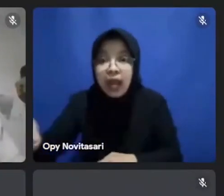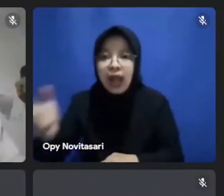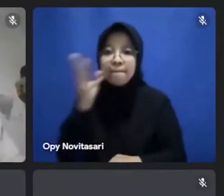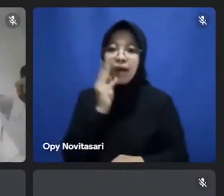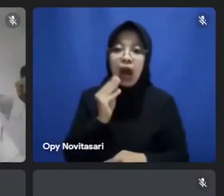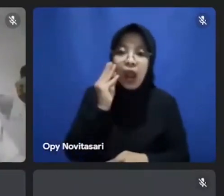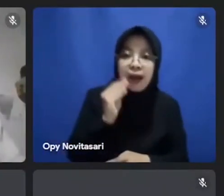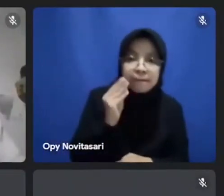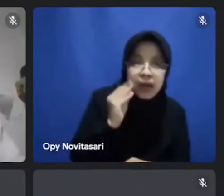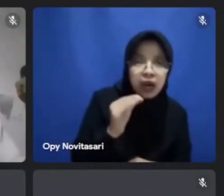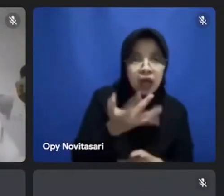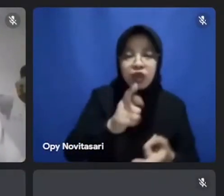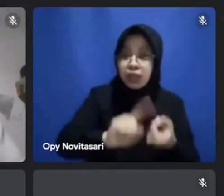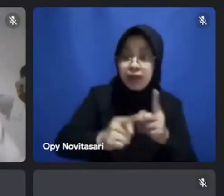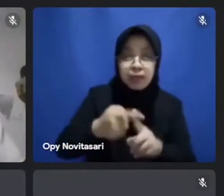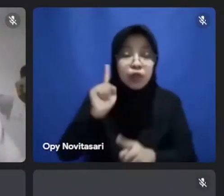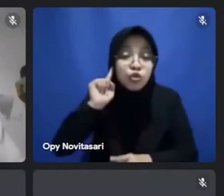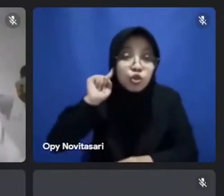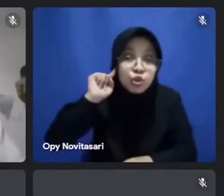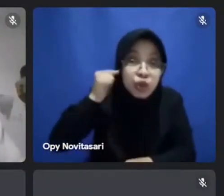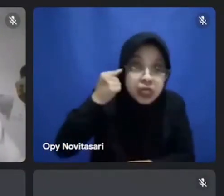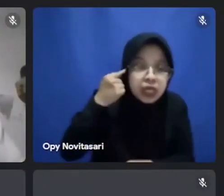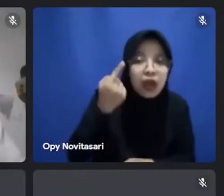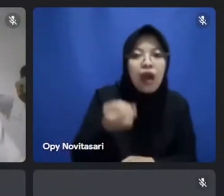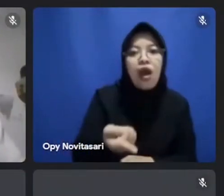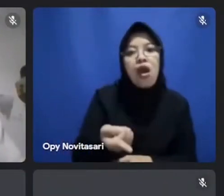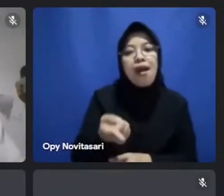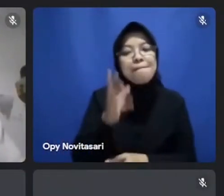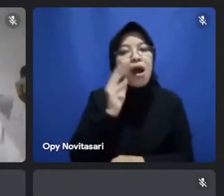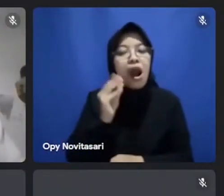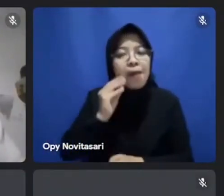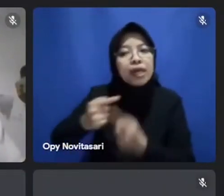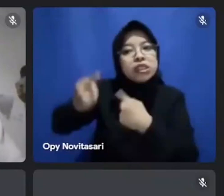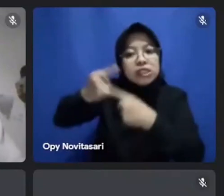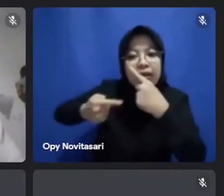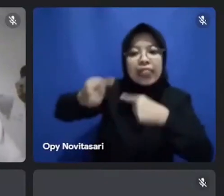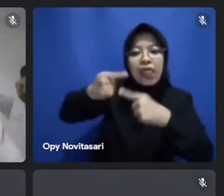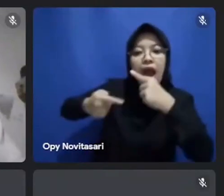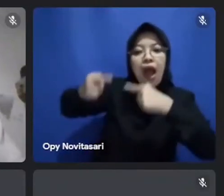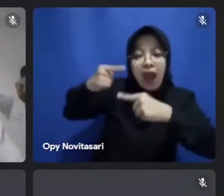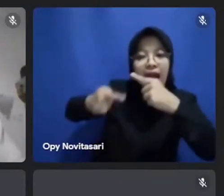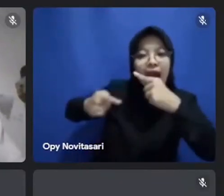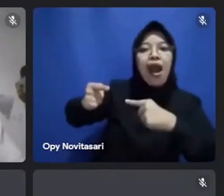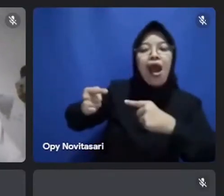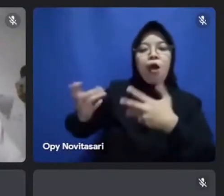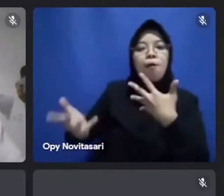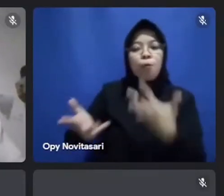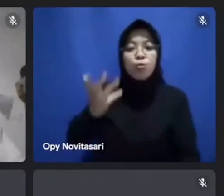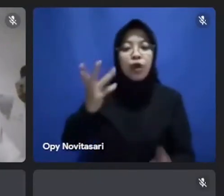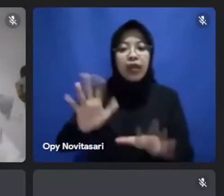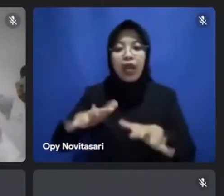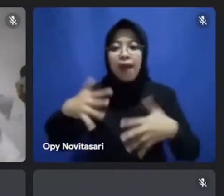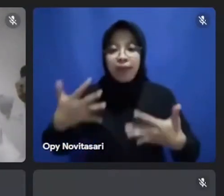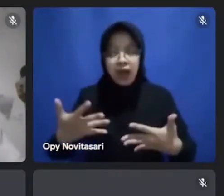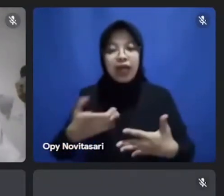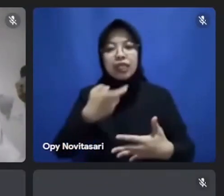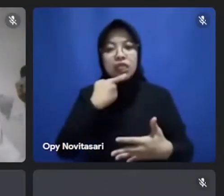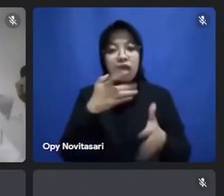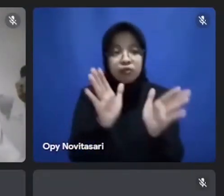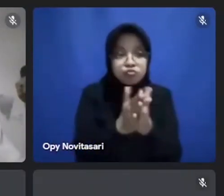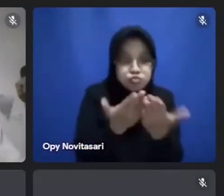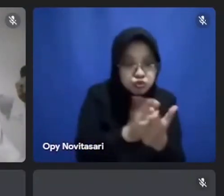teman-teman tuli yang lain ee yang membagikan pengalamannya entah itu melalui